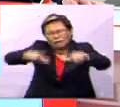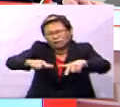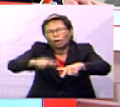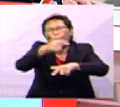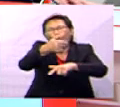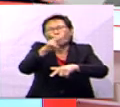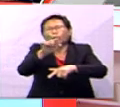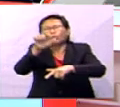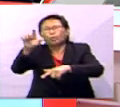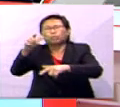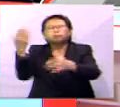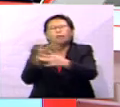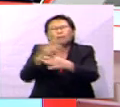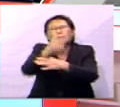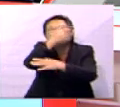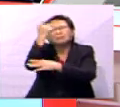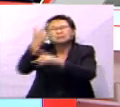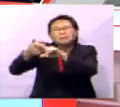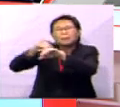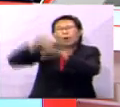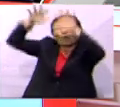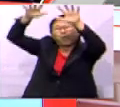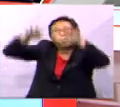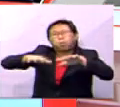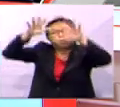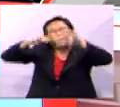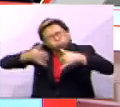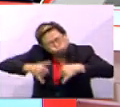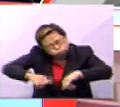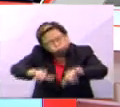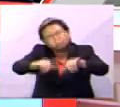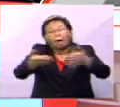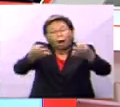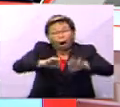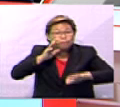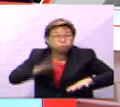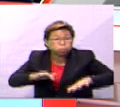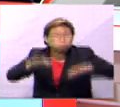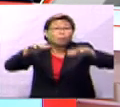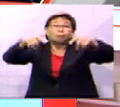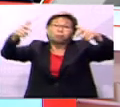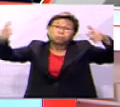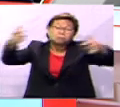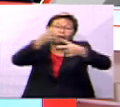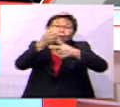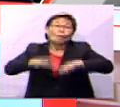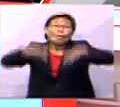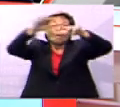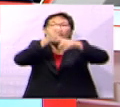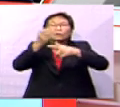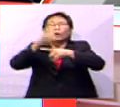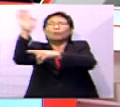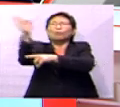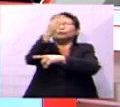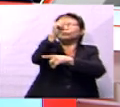hulu terjejas sama ada kesan daripada hujan lebat yang berterusan, fenomena air pasang besar atau akibat monsun